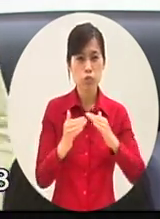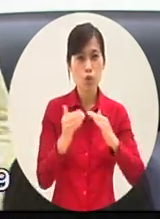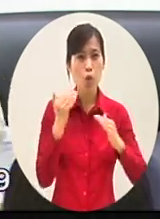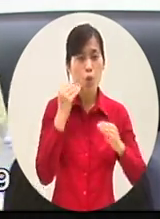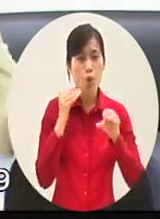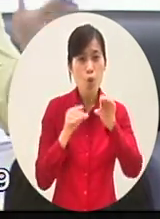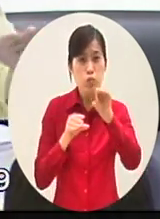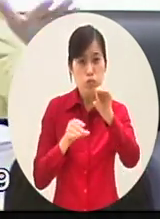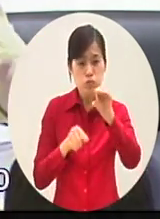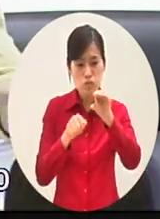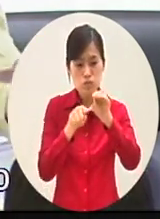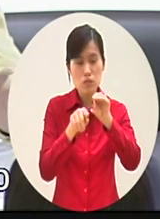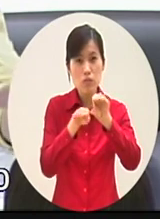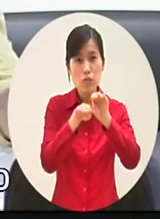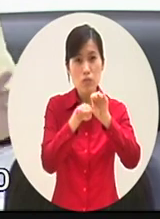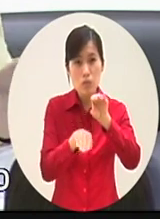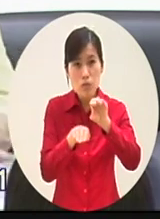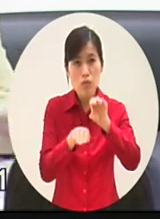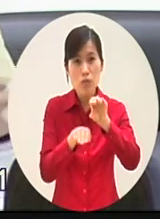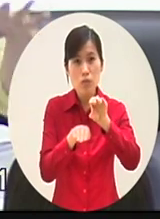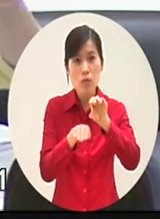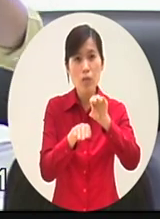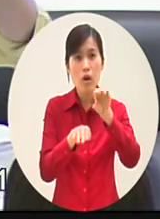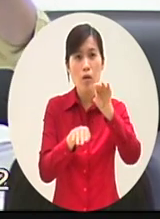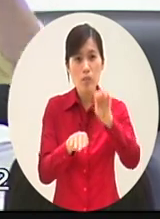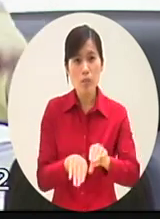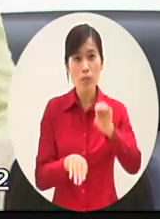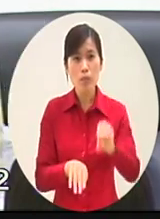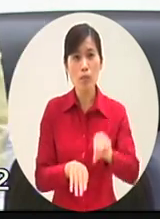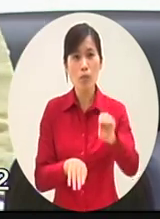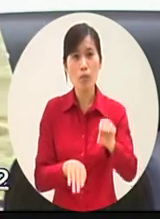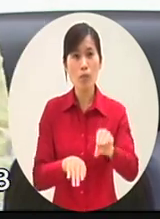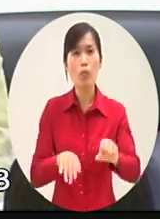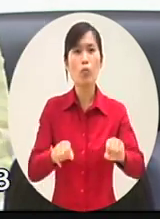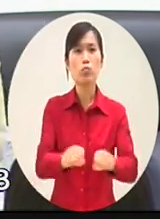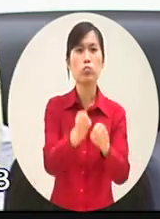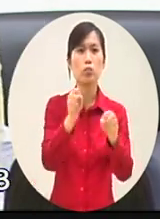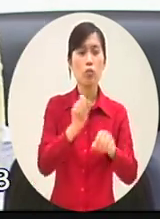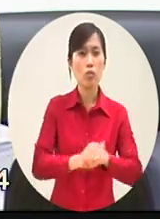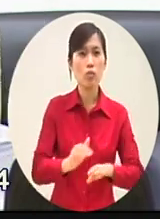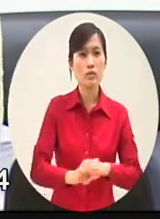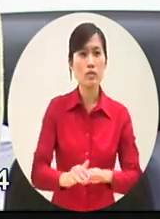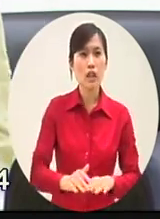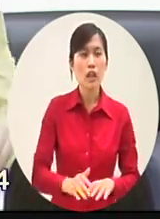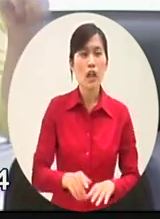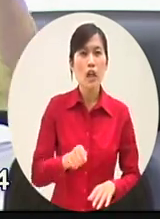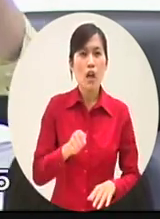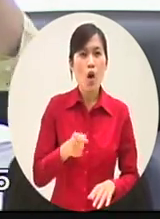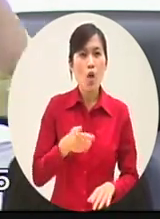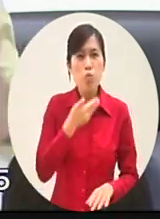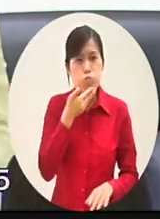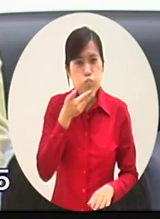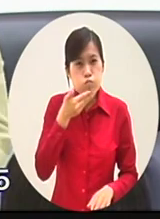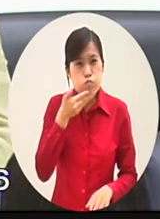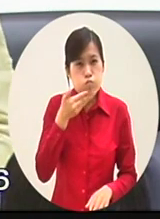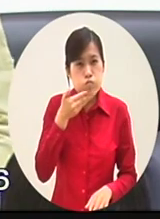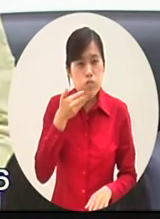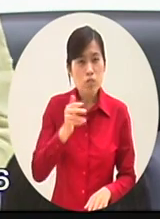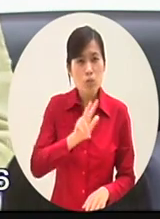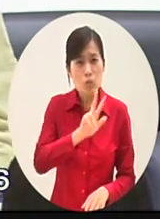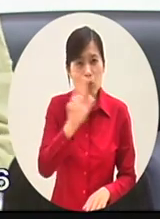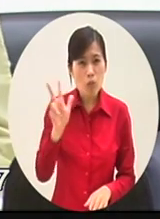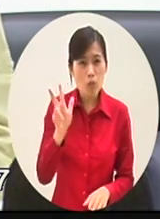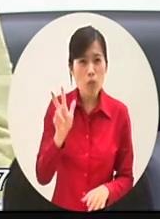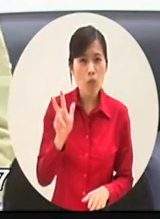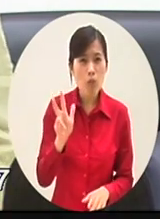经它越来，因为气温的关系，它越来越突出嘛。所以我在想，副议长一定很知道说那一条